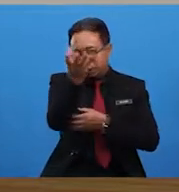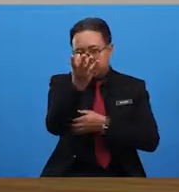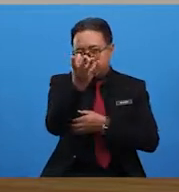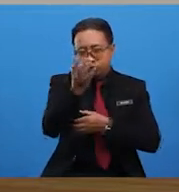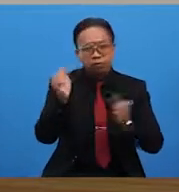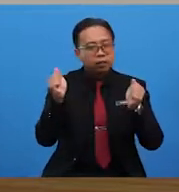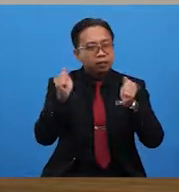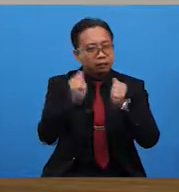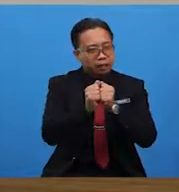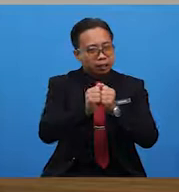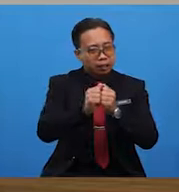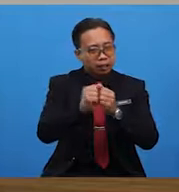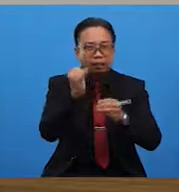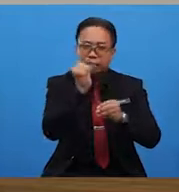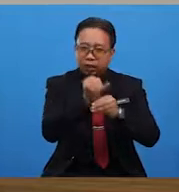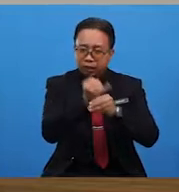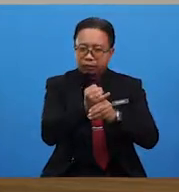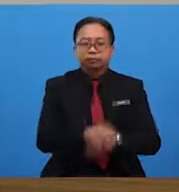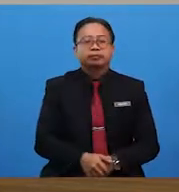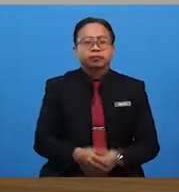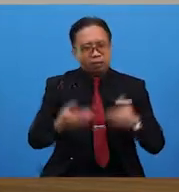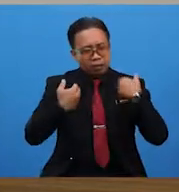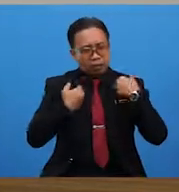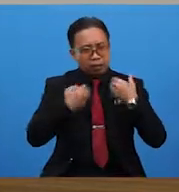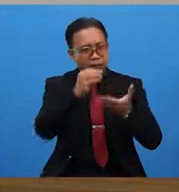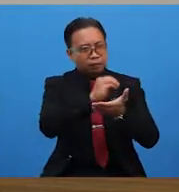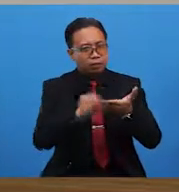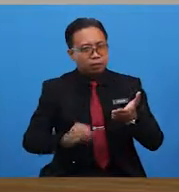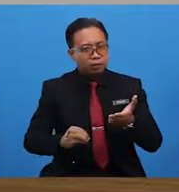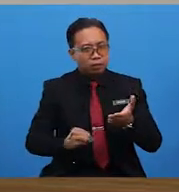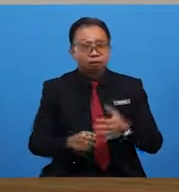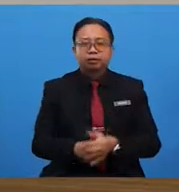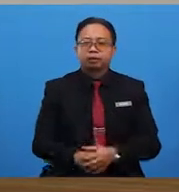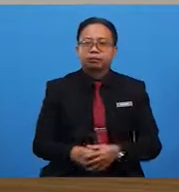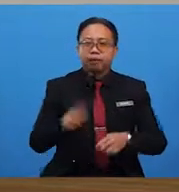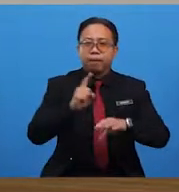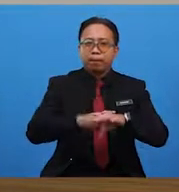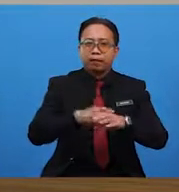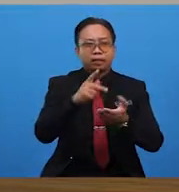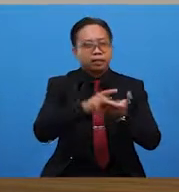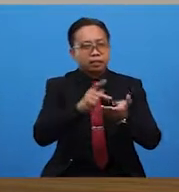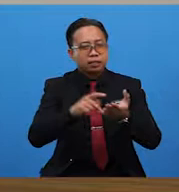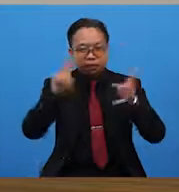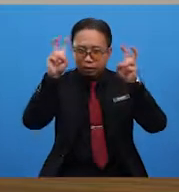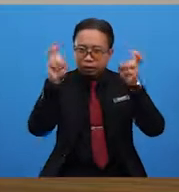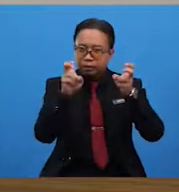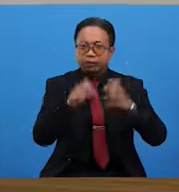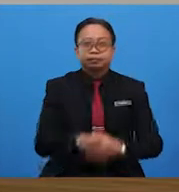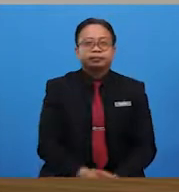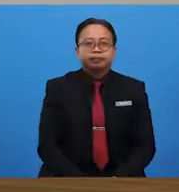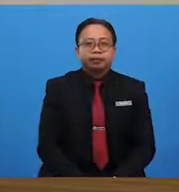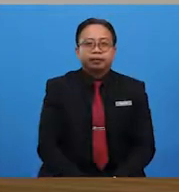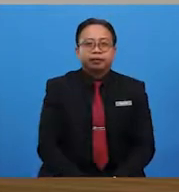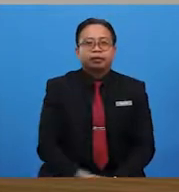karya kandungan mempunyai MSS tertentu yang menjadi inti Patih kepada kajian tema kandungan